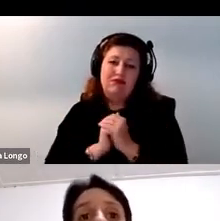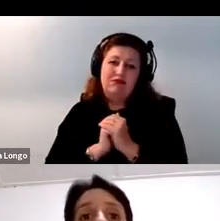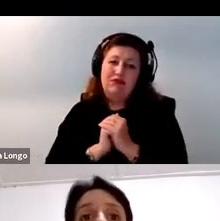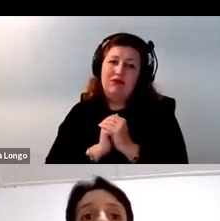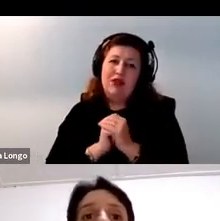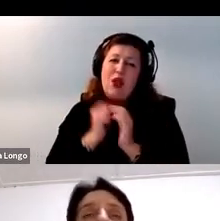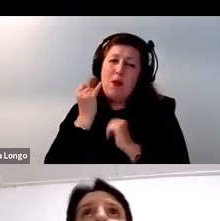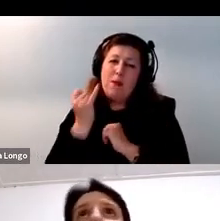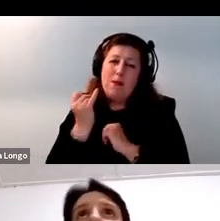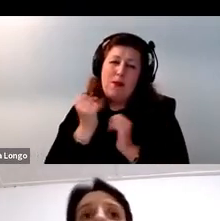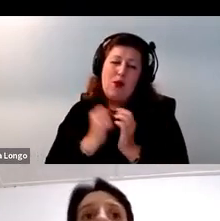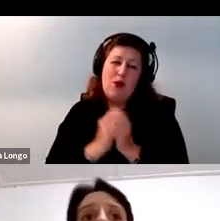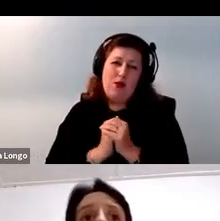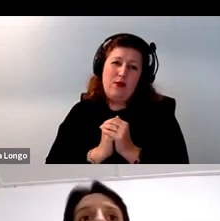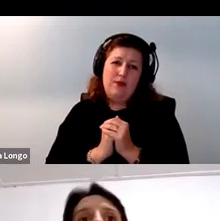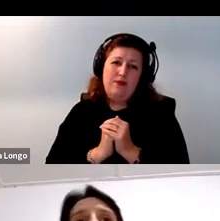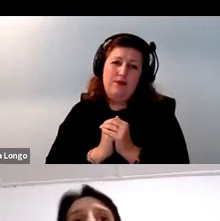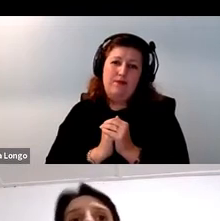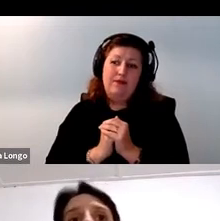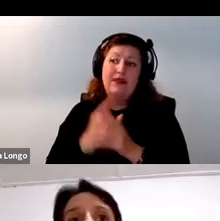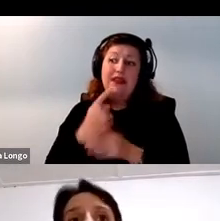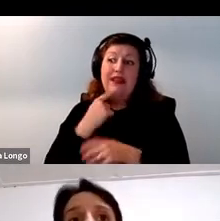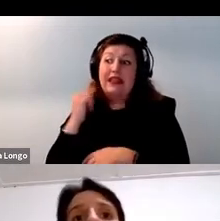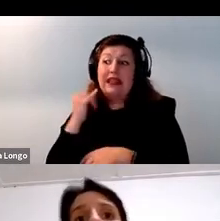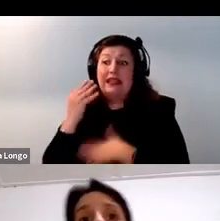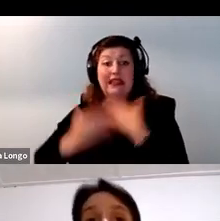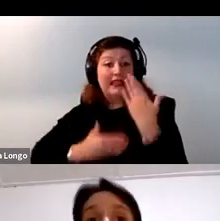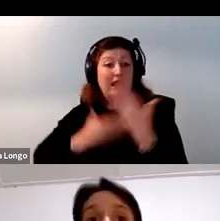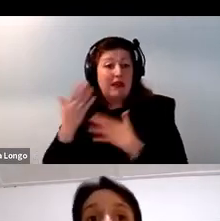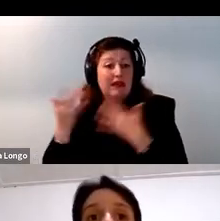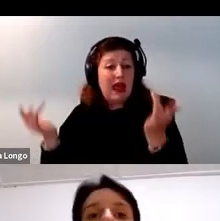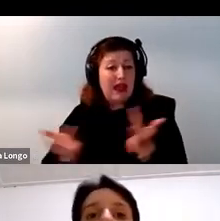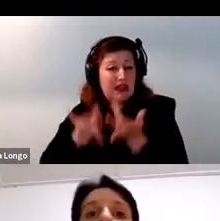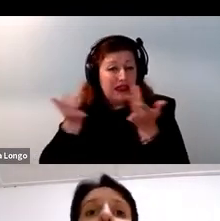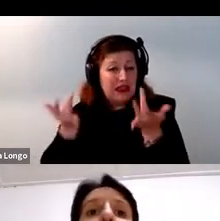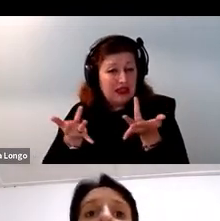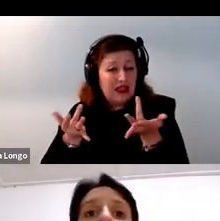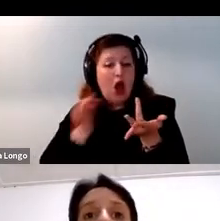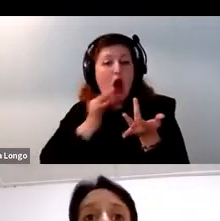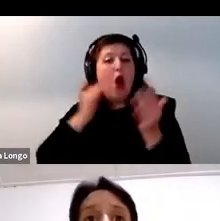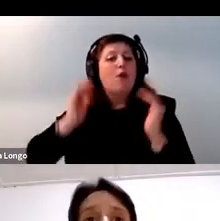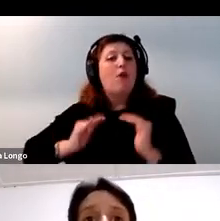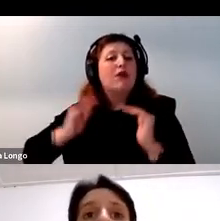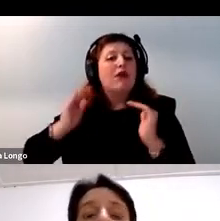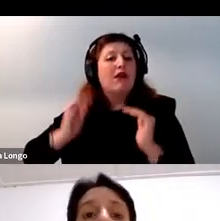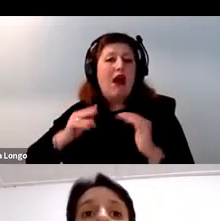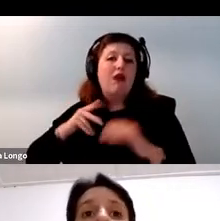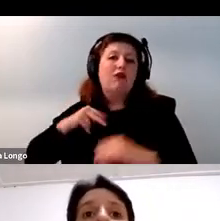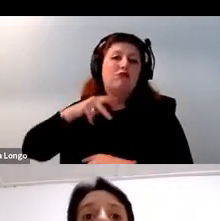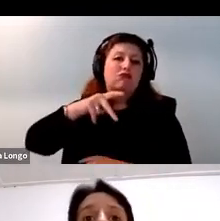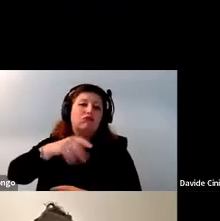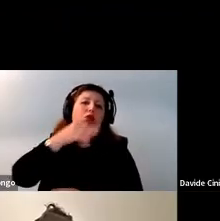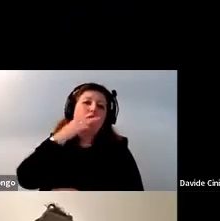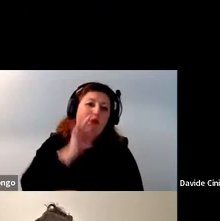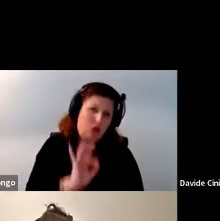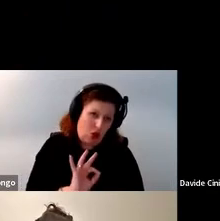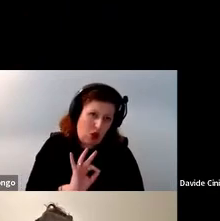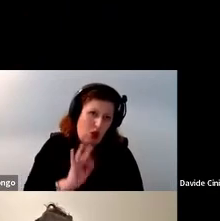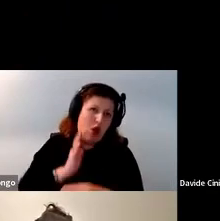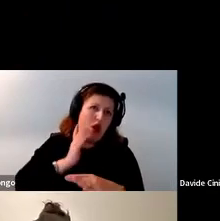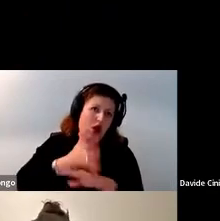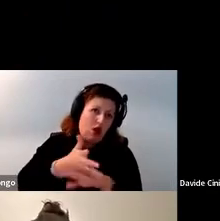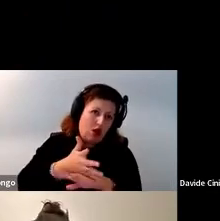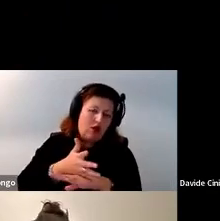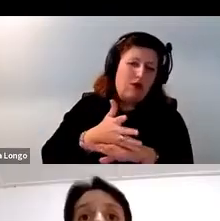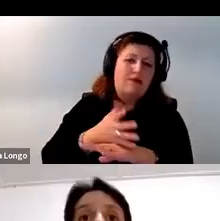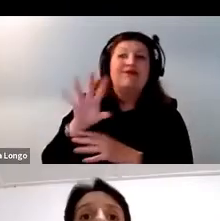generalmente bambini che hanno delle disabilità lievi o moderate, mentre purtroppo non ci sono ancora delle condizioni